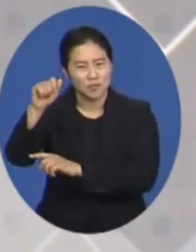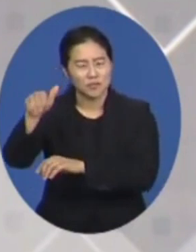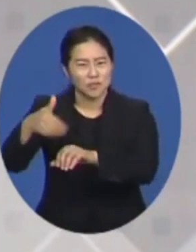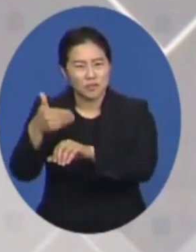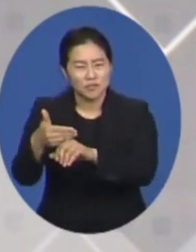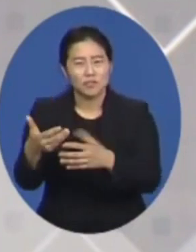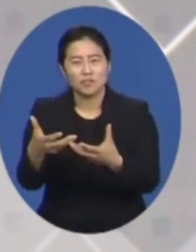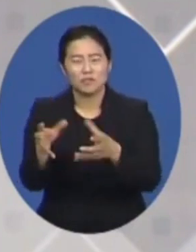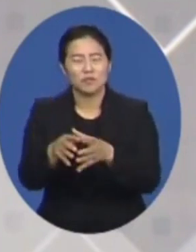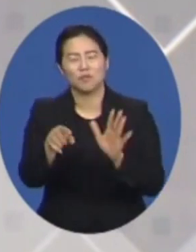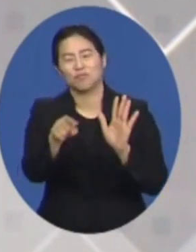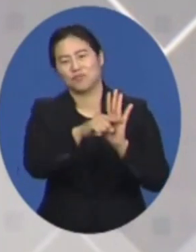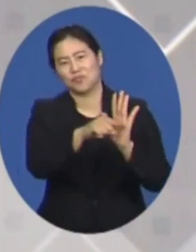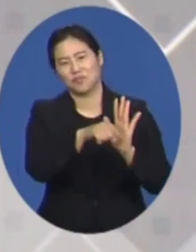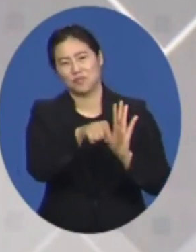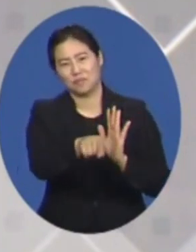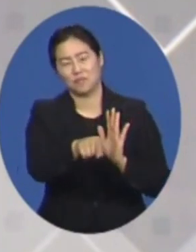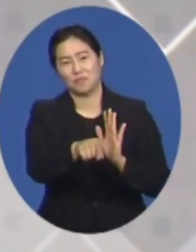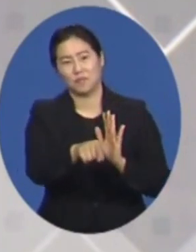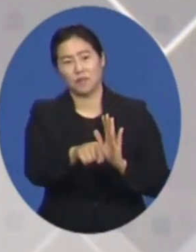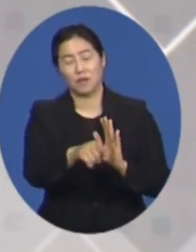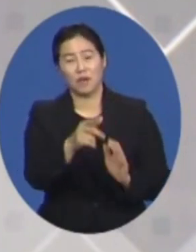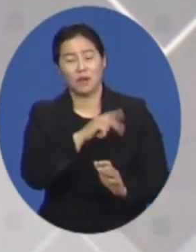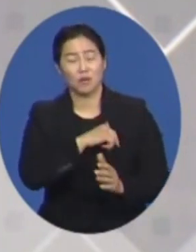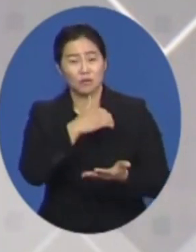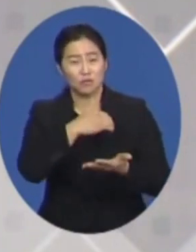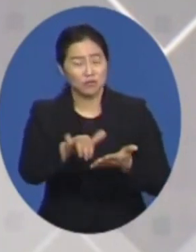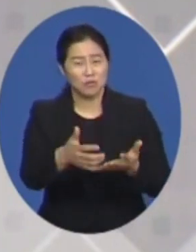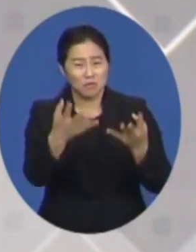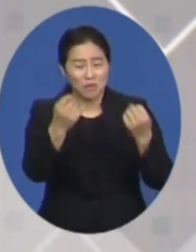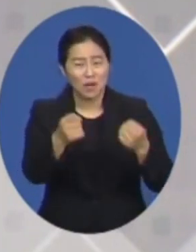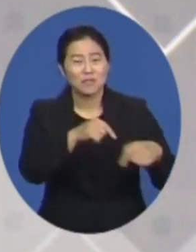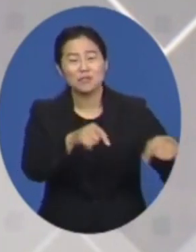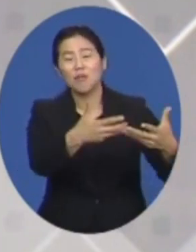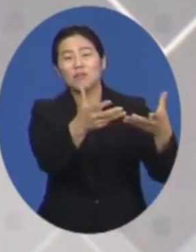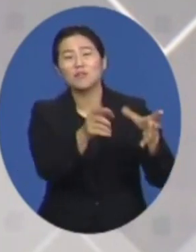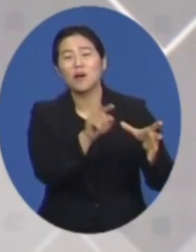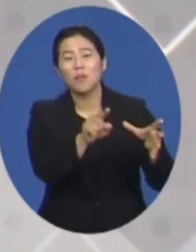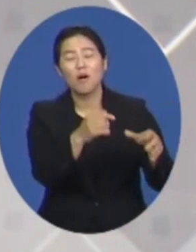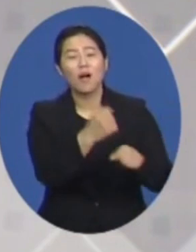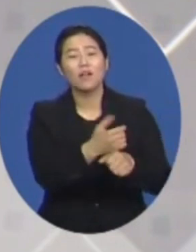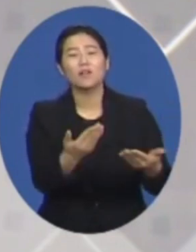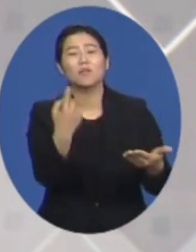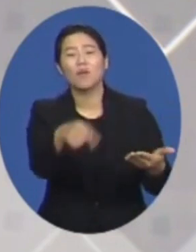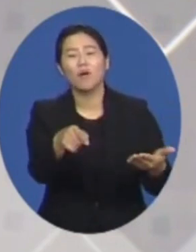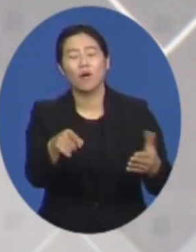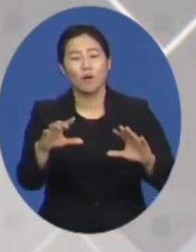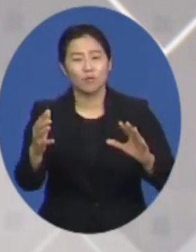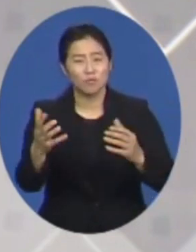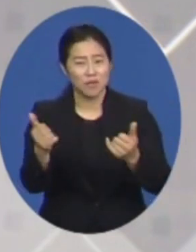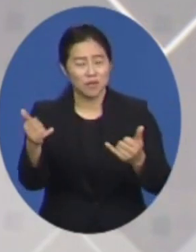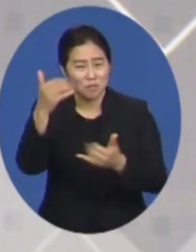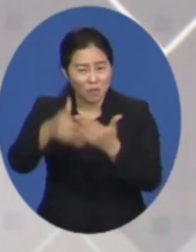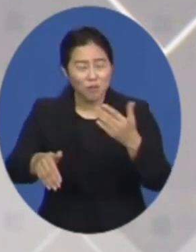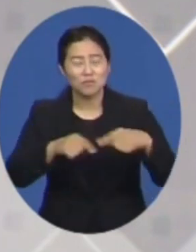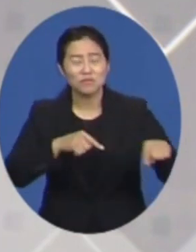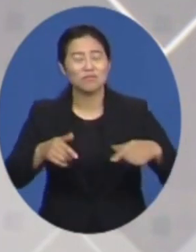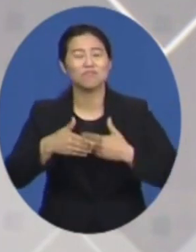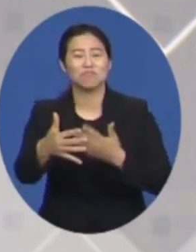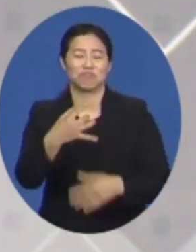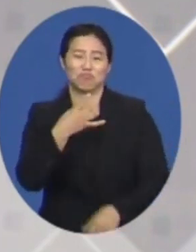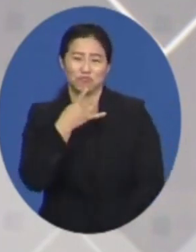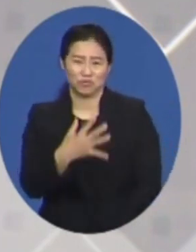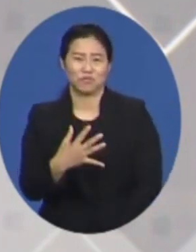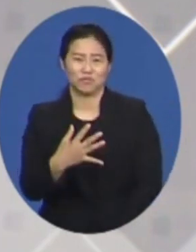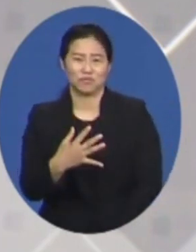했습니다 국회 간 많은 기득권 정당들이 한 것은 국민 와 빼고 정체를 했던 것입니다